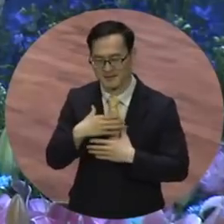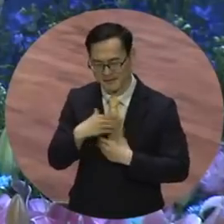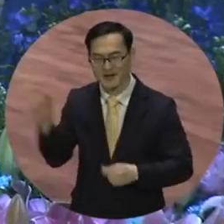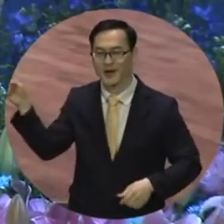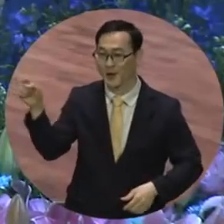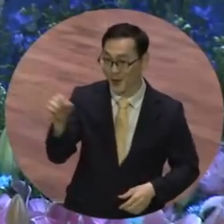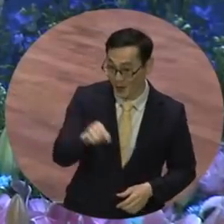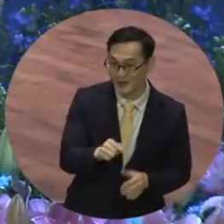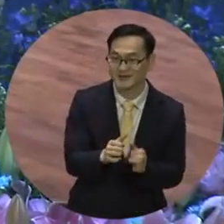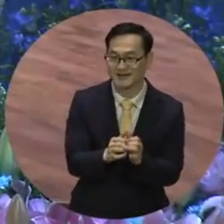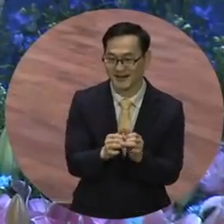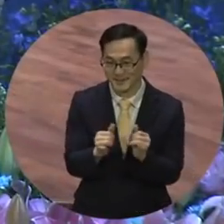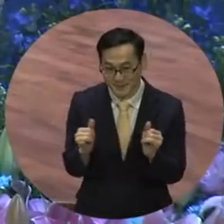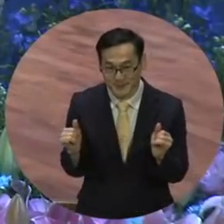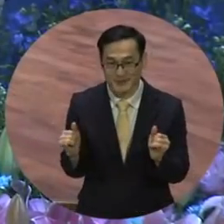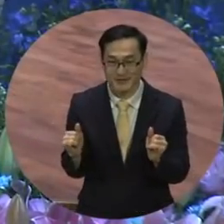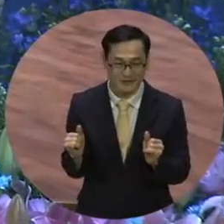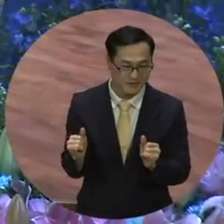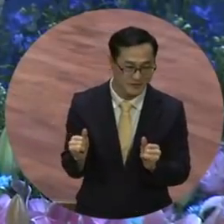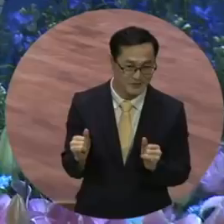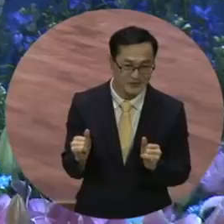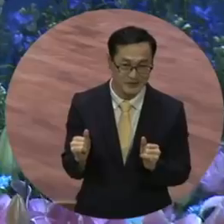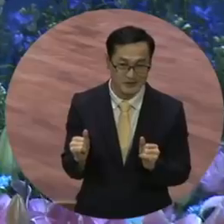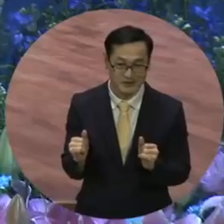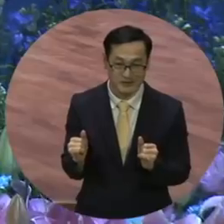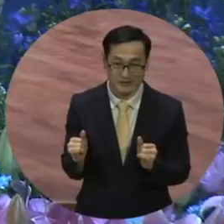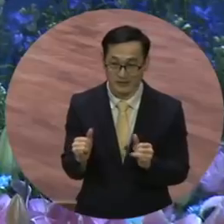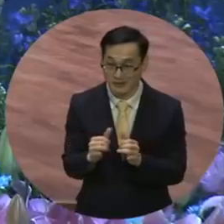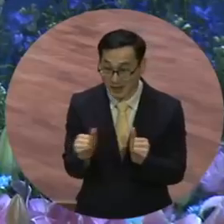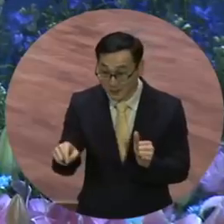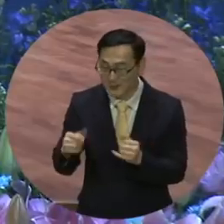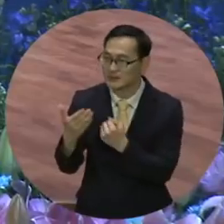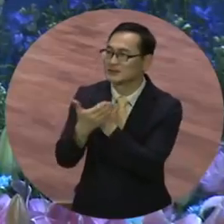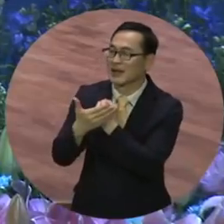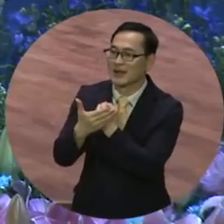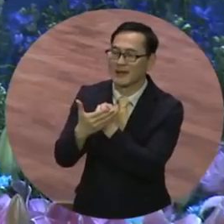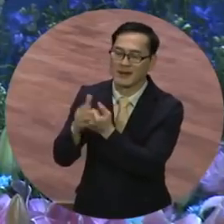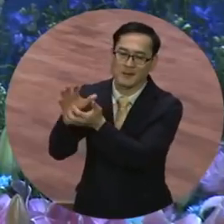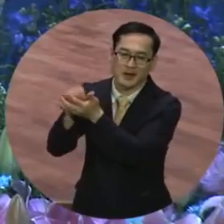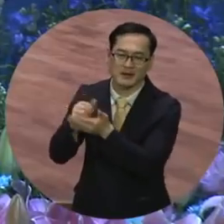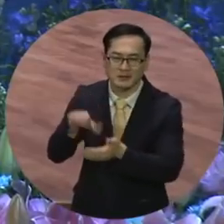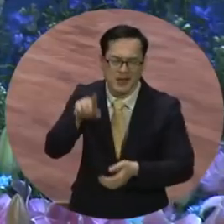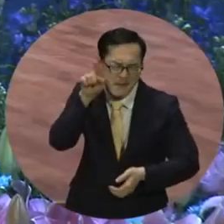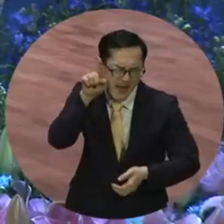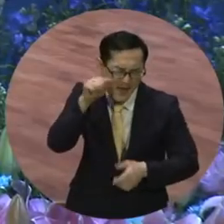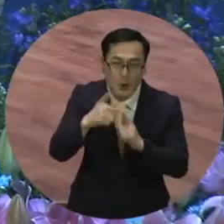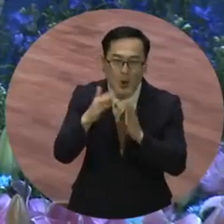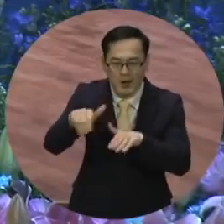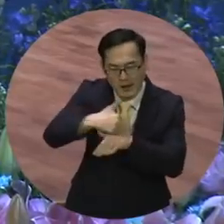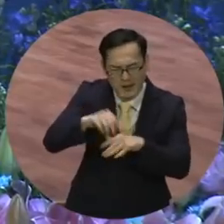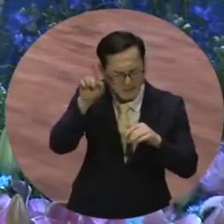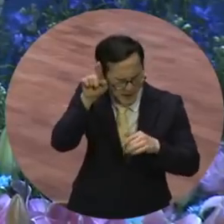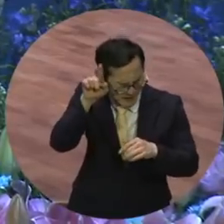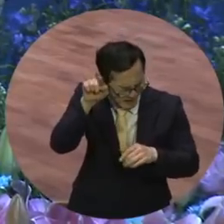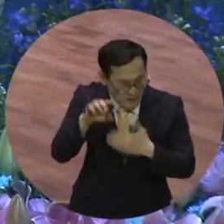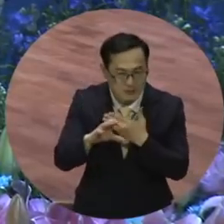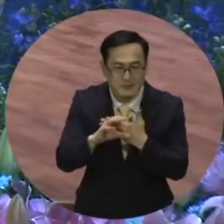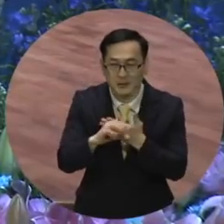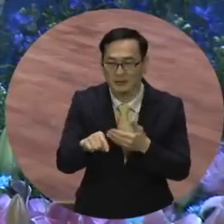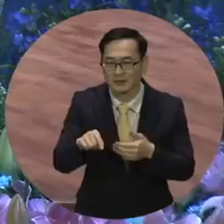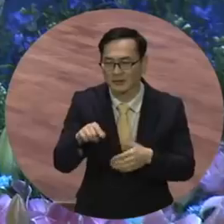드리는데, 언젠가부터 매일 교회 나오는 사람들 감동이 없어. 탄성을 불러도, 기도를